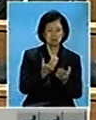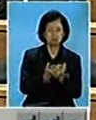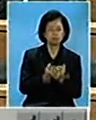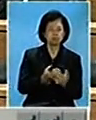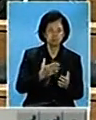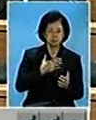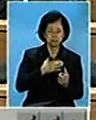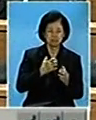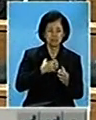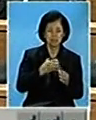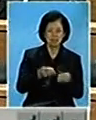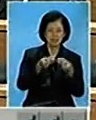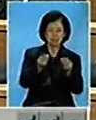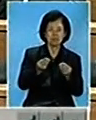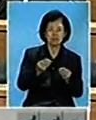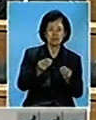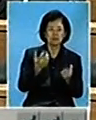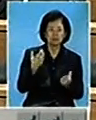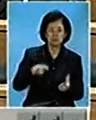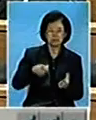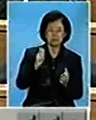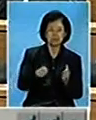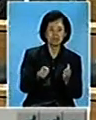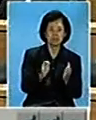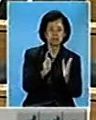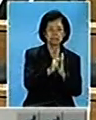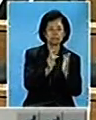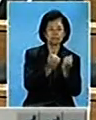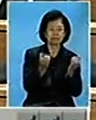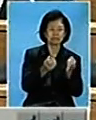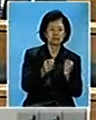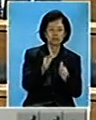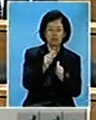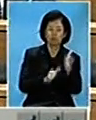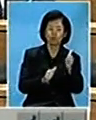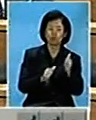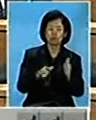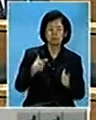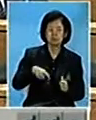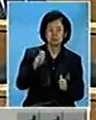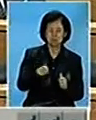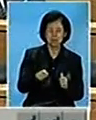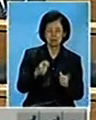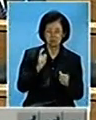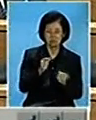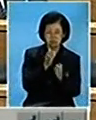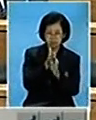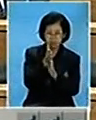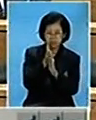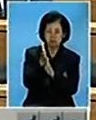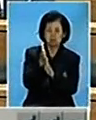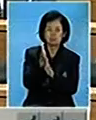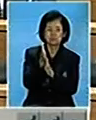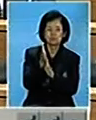าให้ศาลรัฐธรรมนูญและทุกศาลนะครับอย่างน้อยต้องเที่ยงธรรมเที่ยงตร